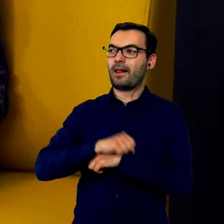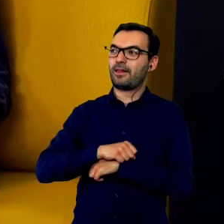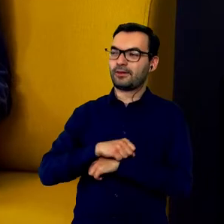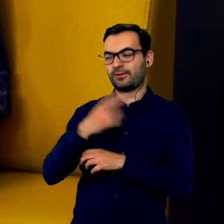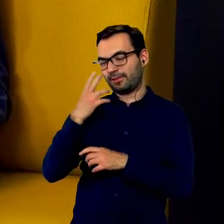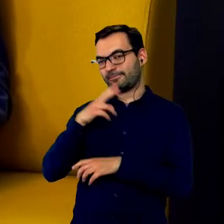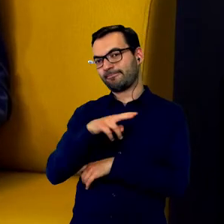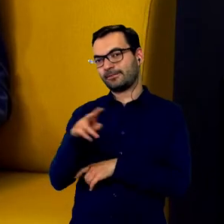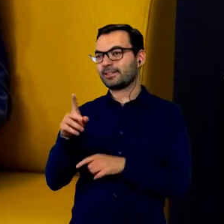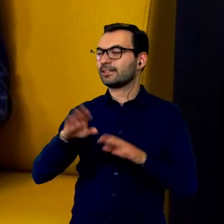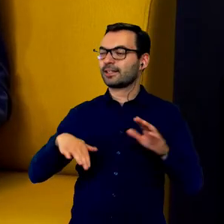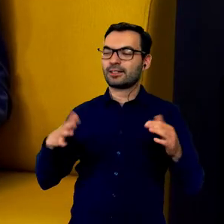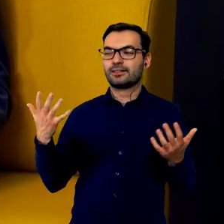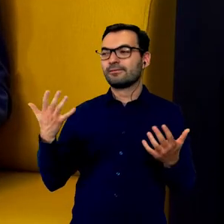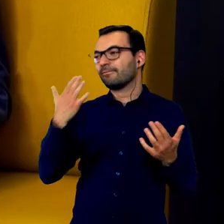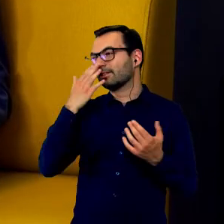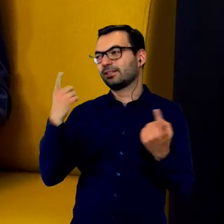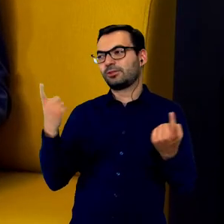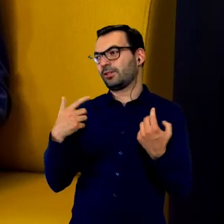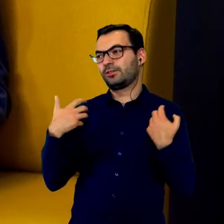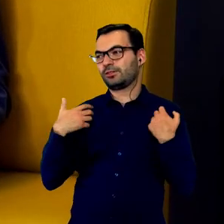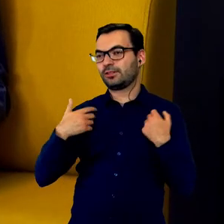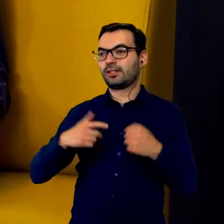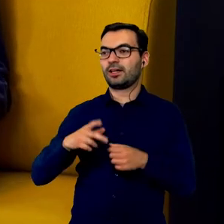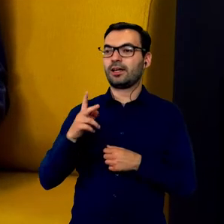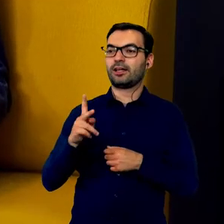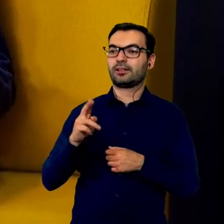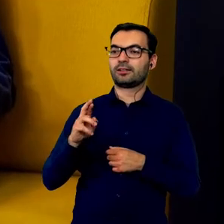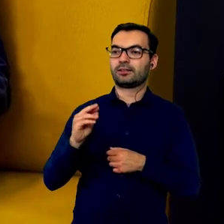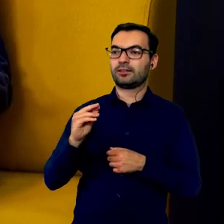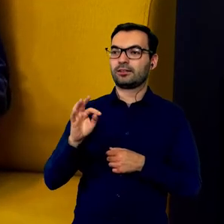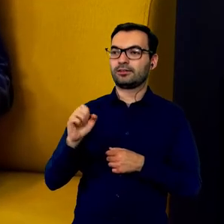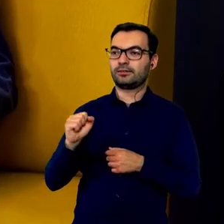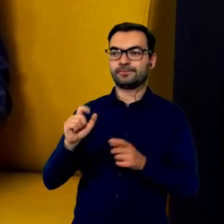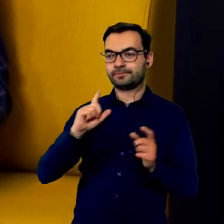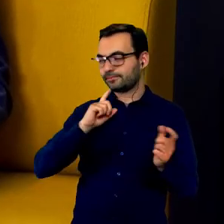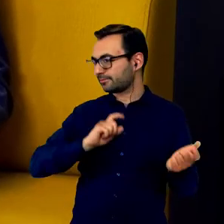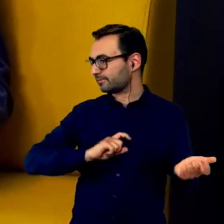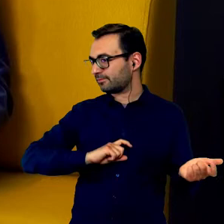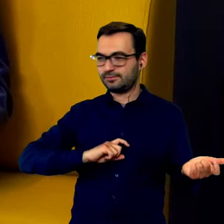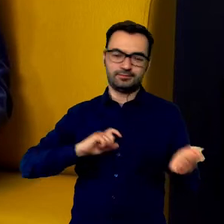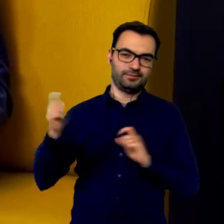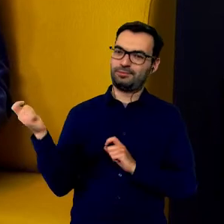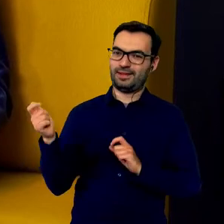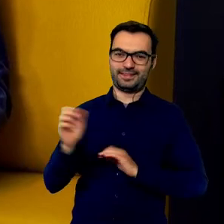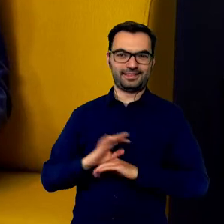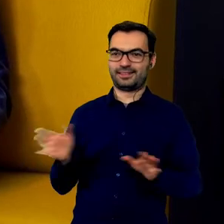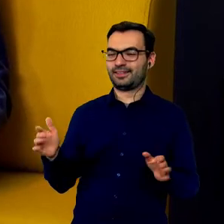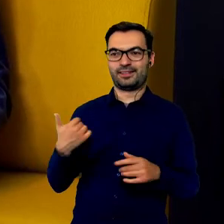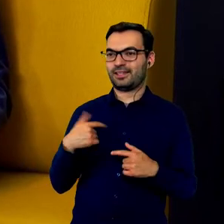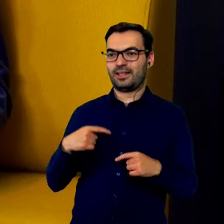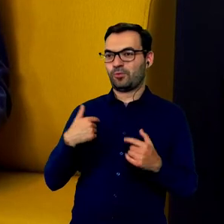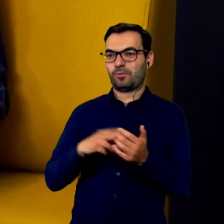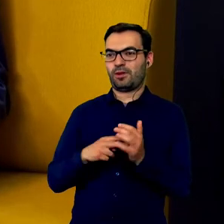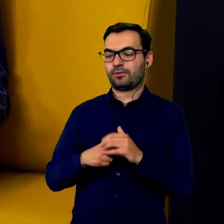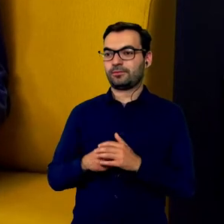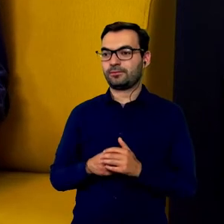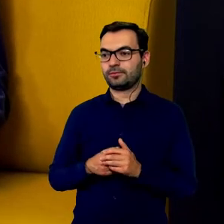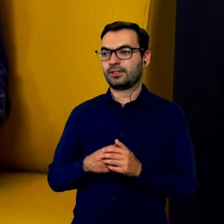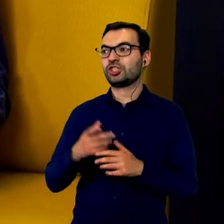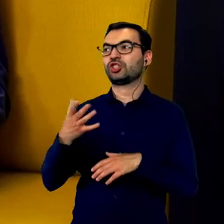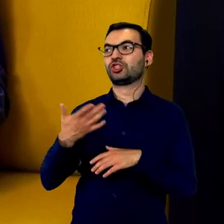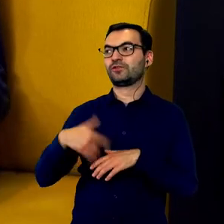wszystko zależy od sytuacji. A Kreta to jest zupełny przypadek, tak jak opisuję, to nie było planowane.